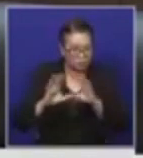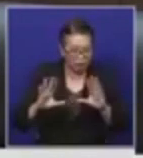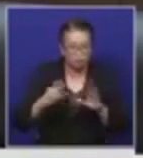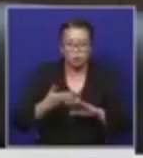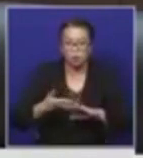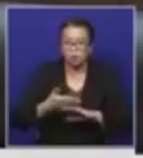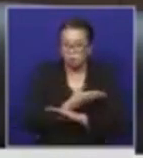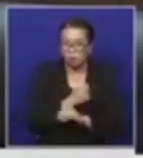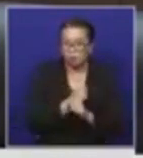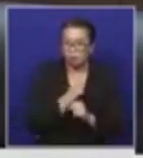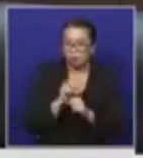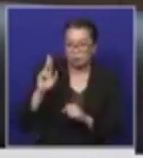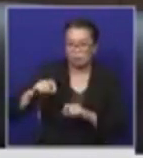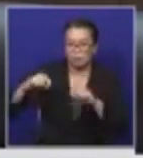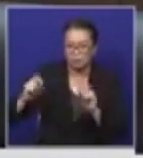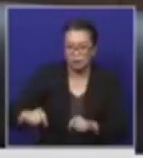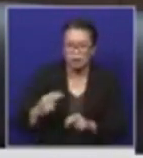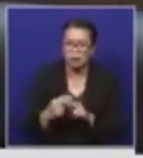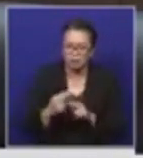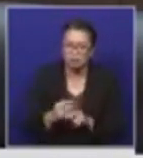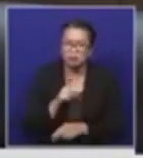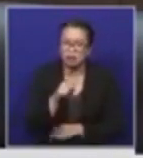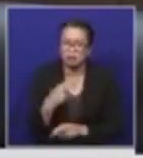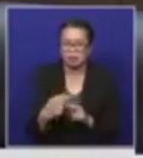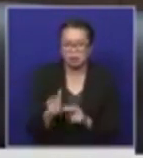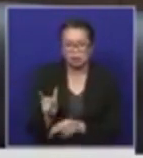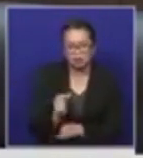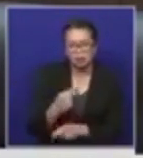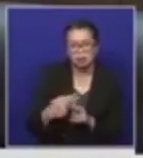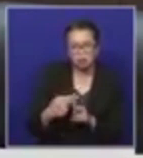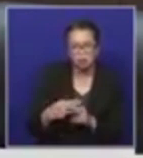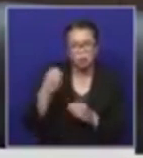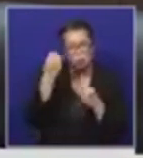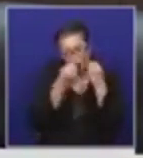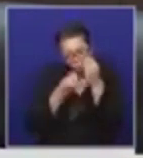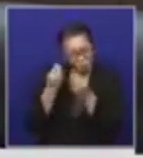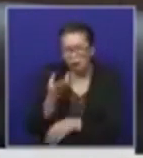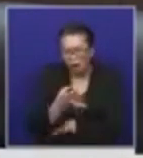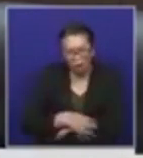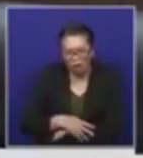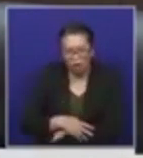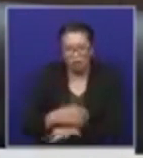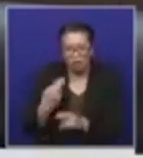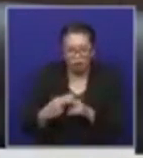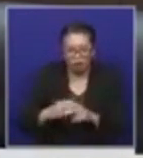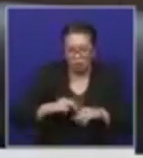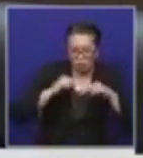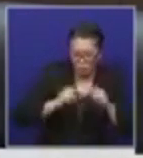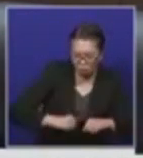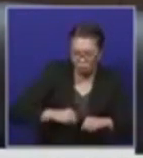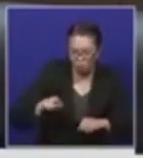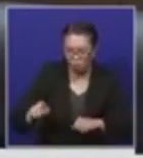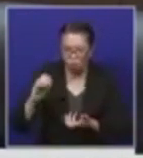ทำอะไรนะครับแค่ชื่อนะครับท่านประธานครับมันก็งงแล้วนะครับอะไรคือความตกลงอะไร